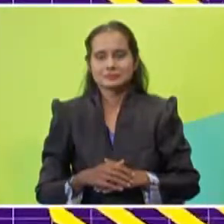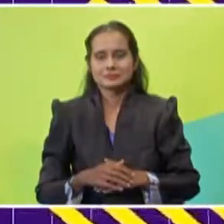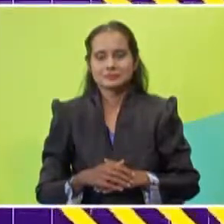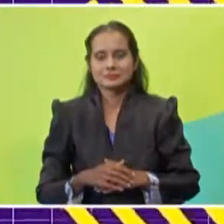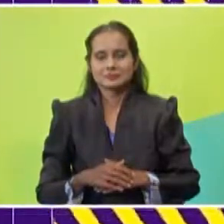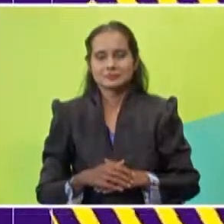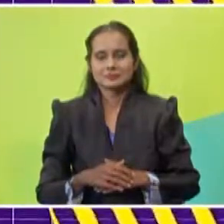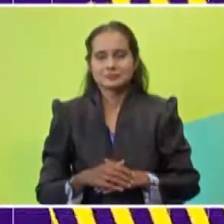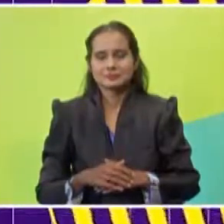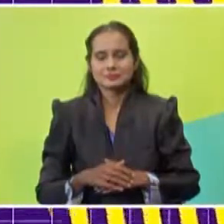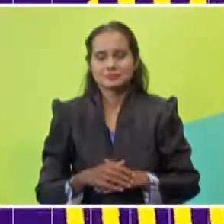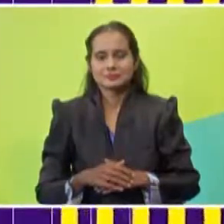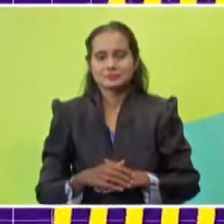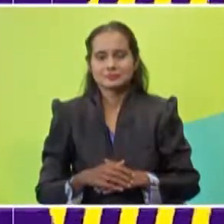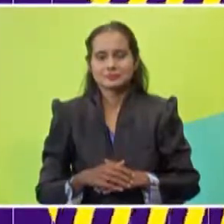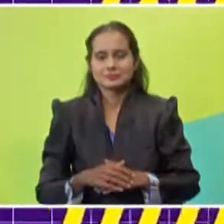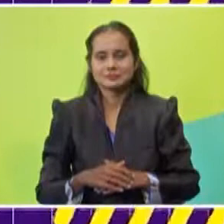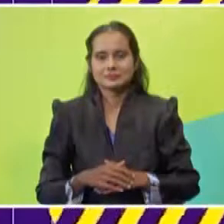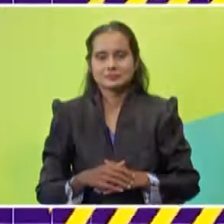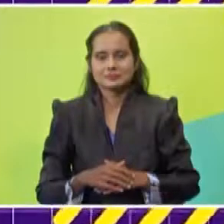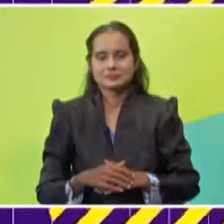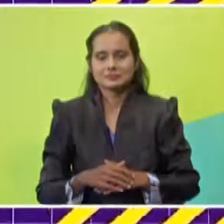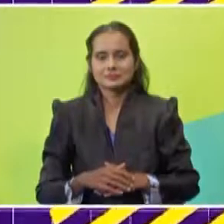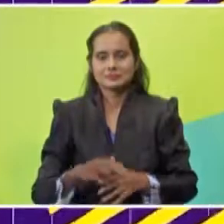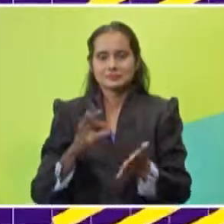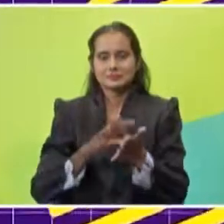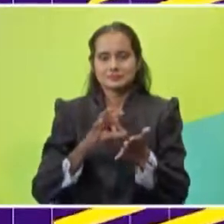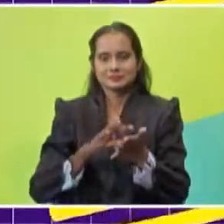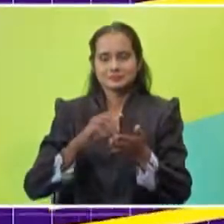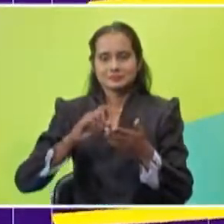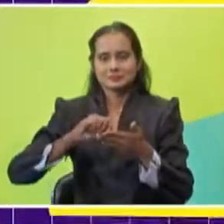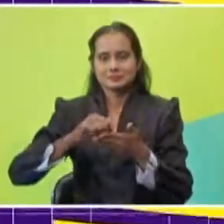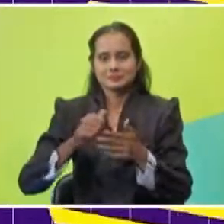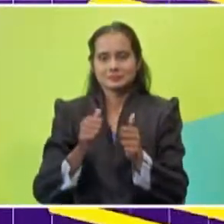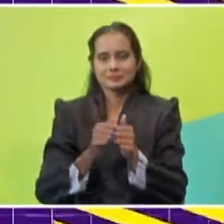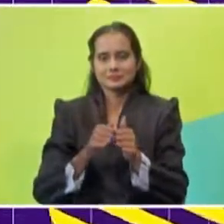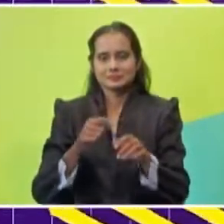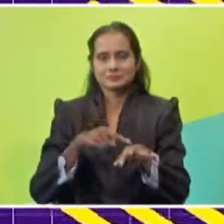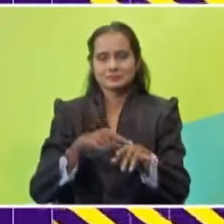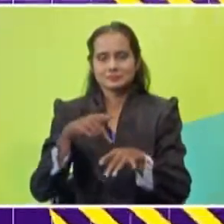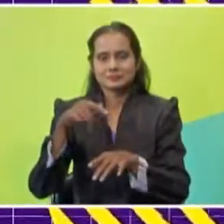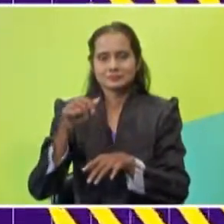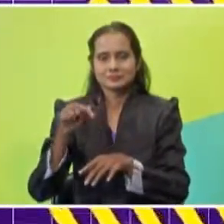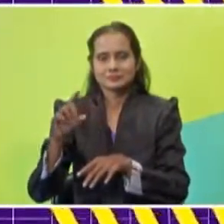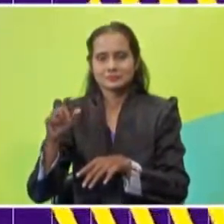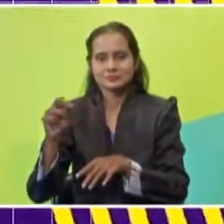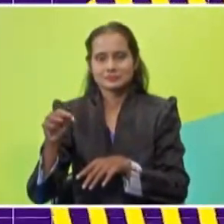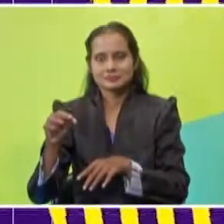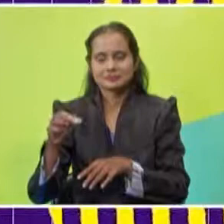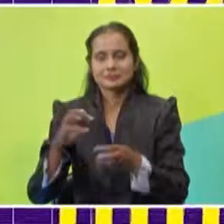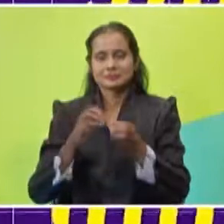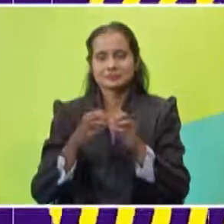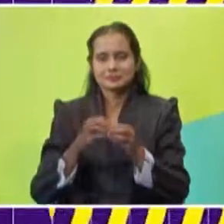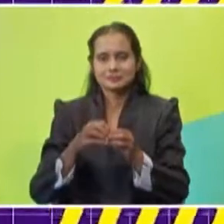jawab Hai Dek Annyeong ketoprak dengan daun Palace mestilah ditandai dengan subscene belas